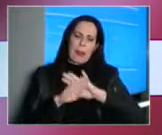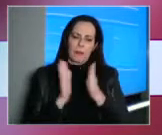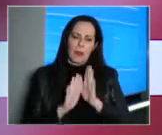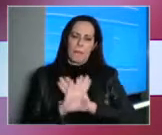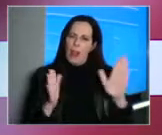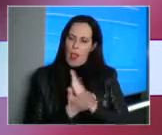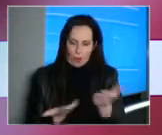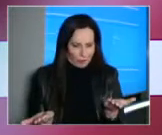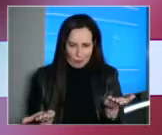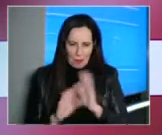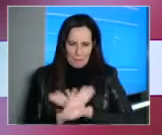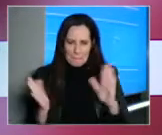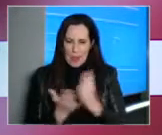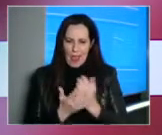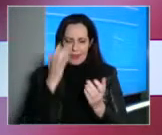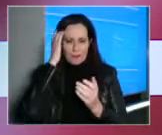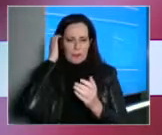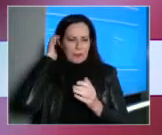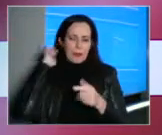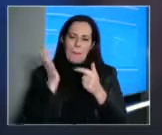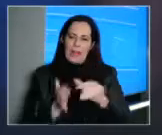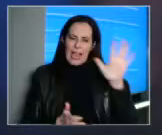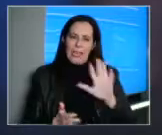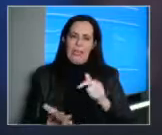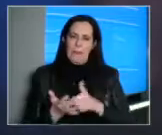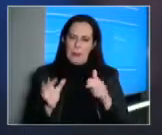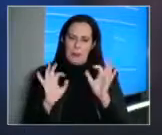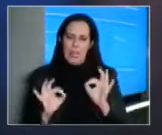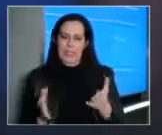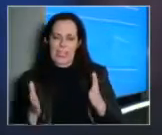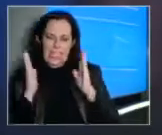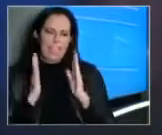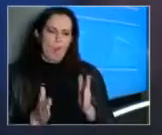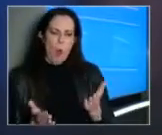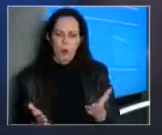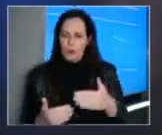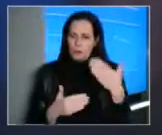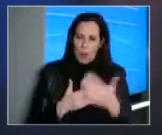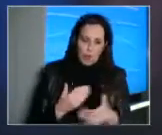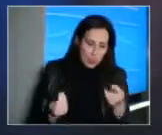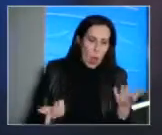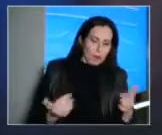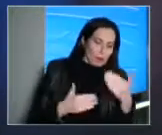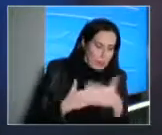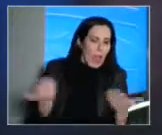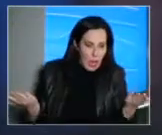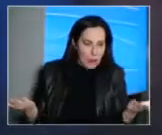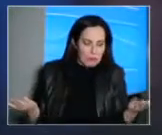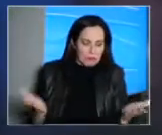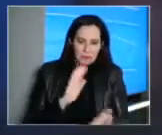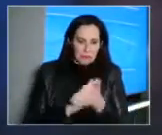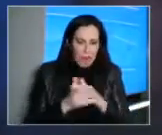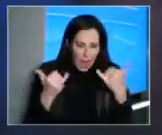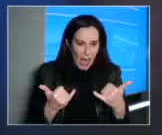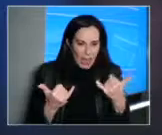בלי הכנה, בלי רקע, בלי בעצם איזשהו כיוון, ובסוף הסיפור הזה מסתיים, לעת